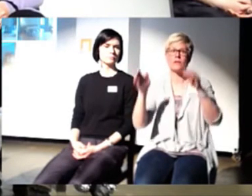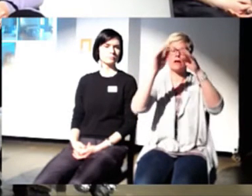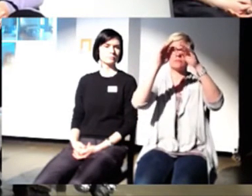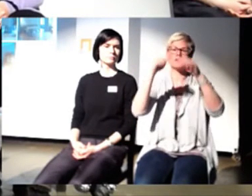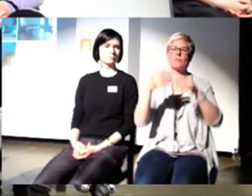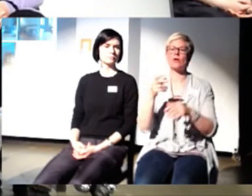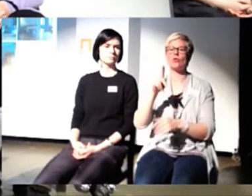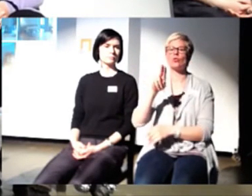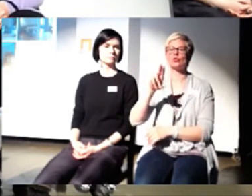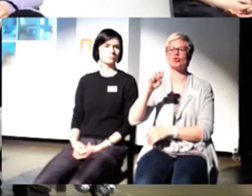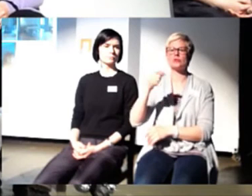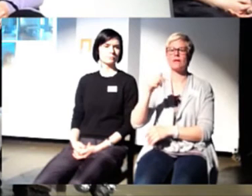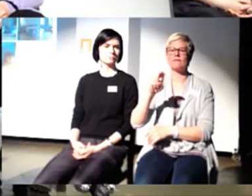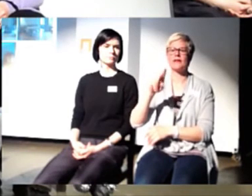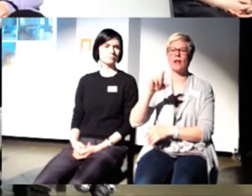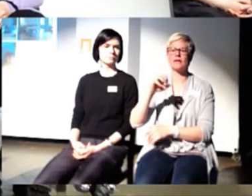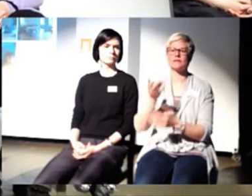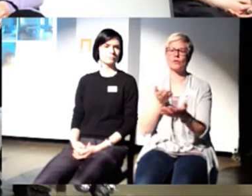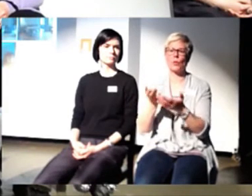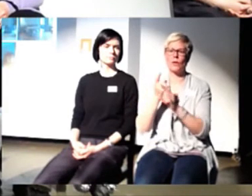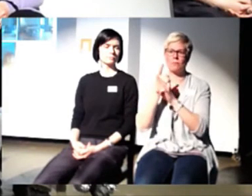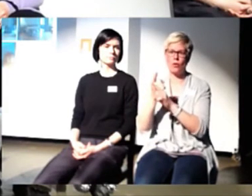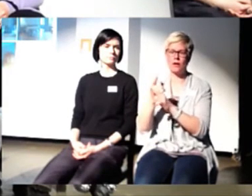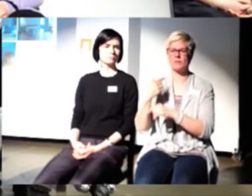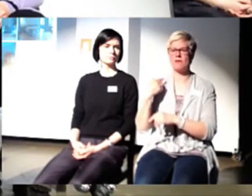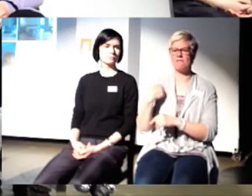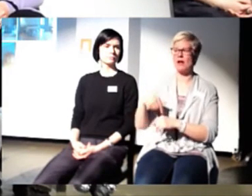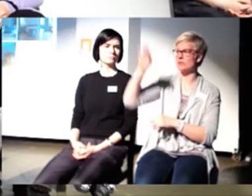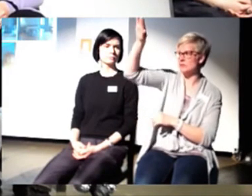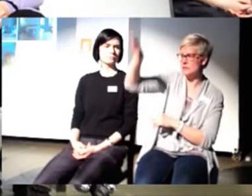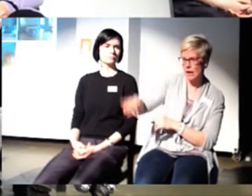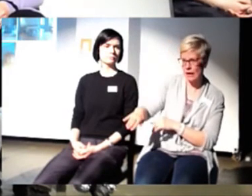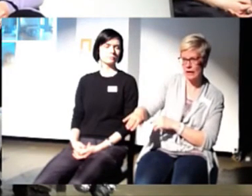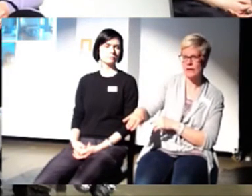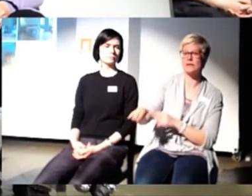gustavilaistyylin mukaan. Ja sillä on sinisiä,